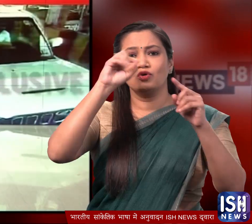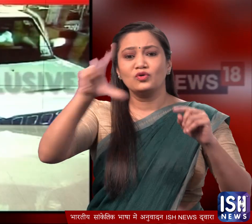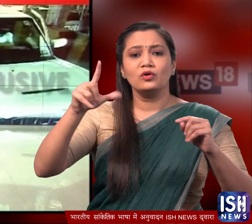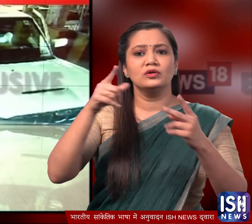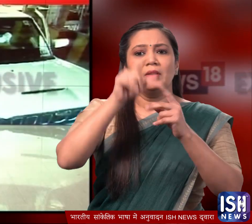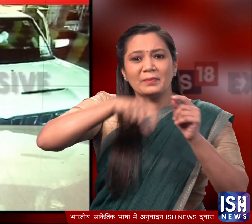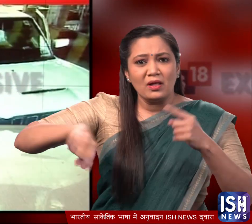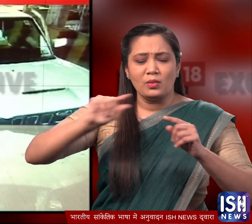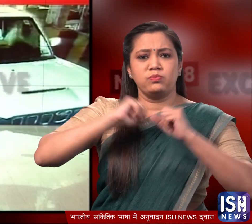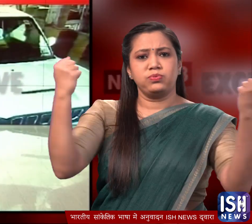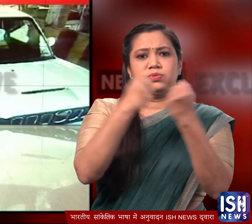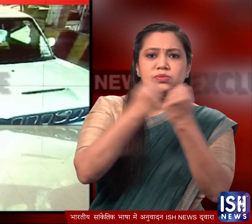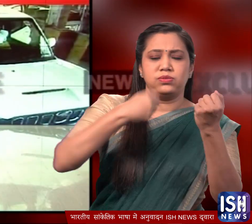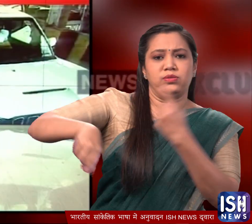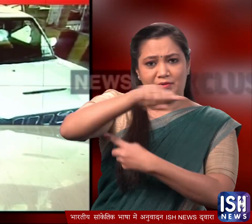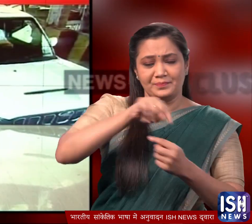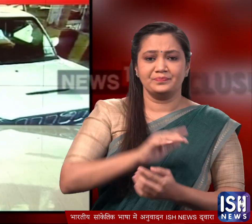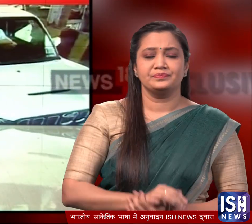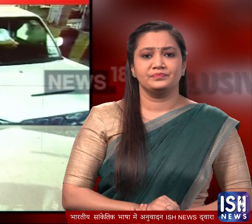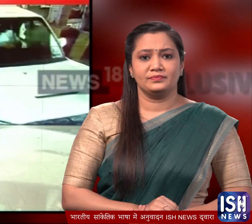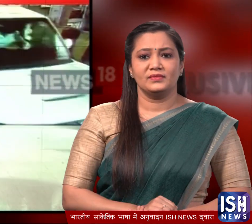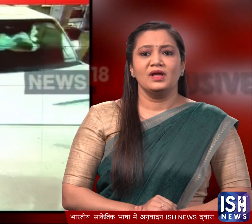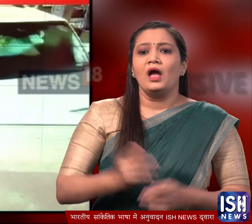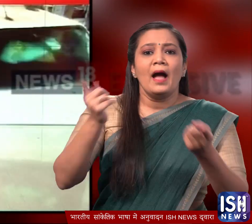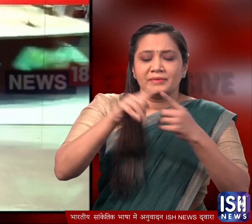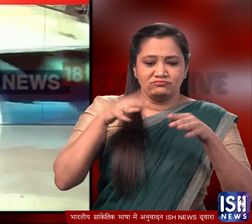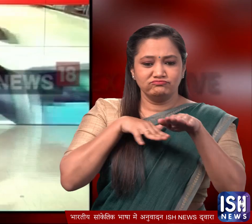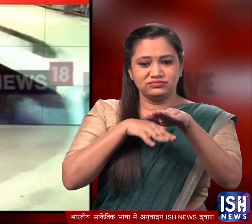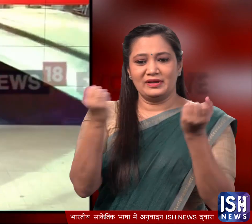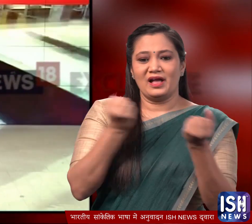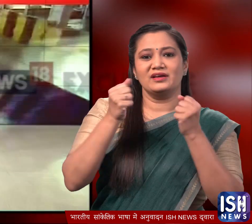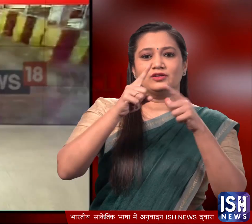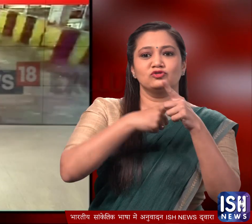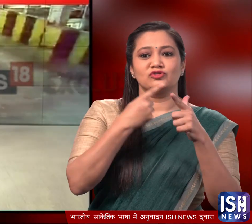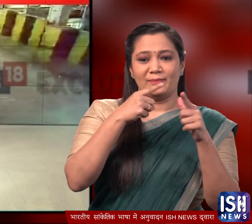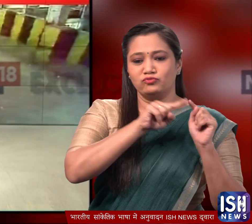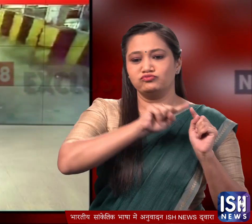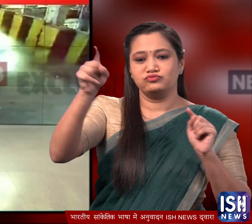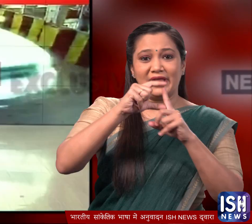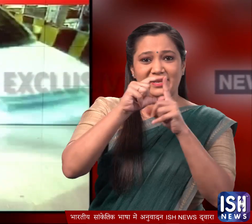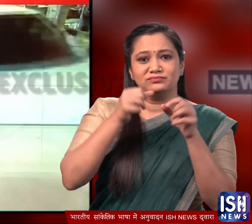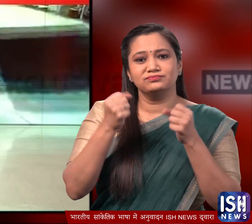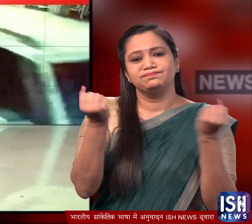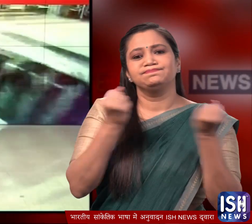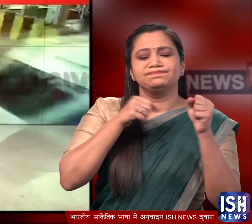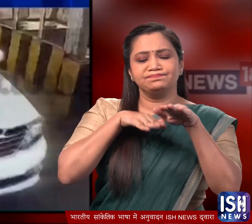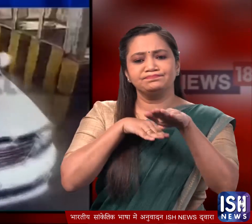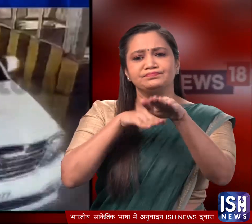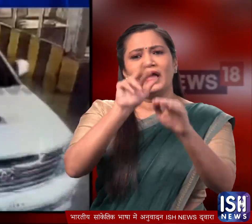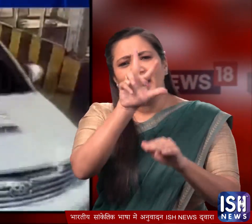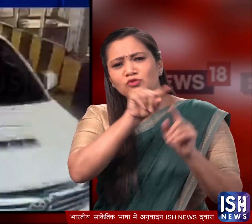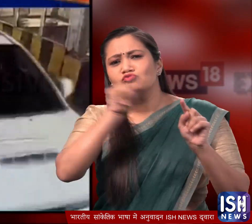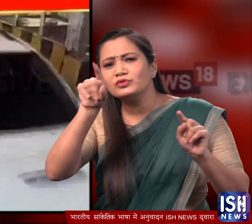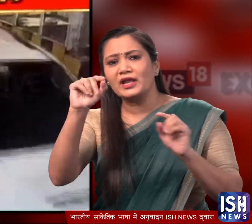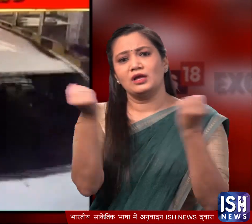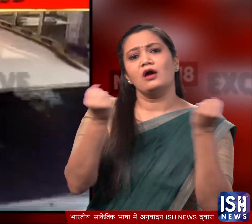और कर्मचारियों से बदसलूकी करने का आरोप लगा। घटना तब हुई जब सांसद का काफिला जयपुर से दिल्ली की तरफ आ रहा था, जिसमें